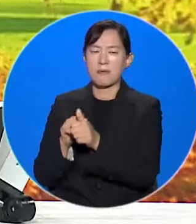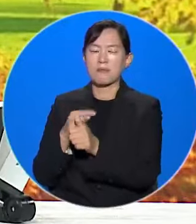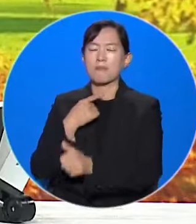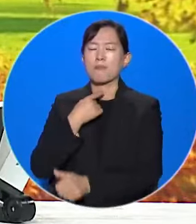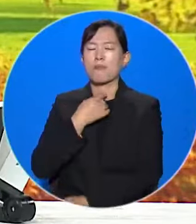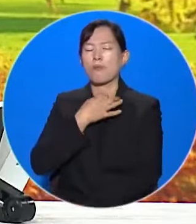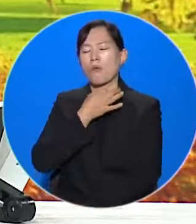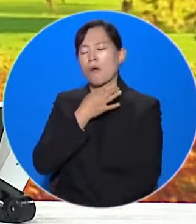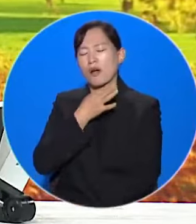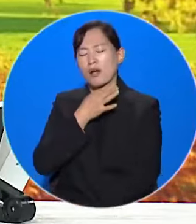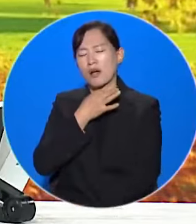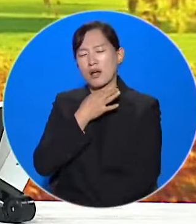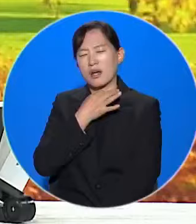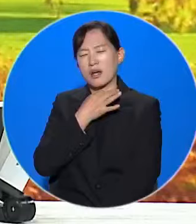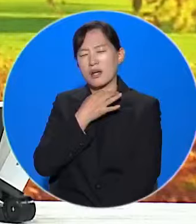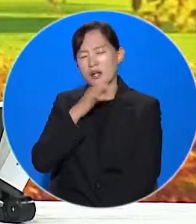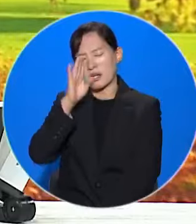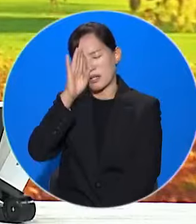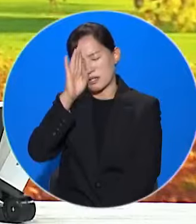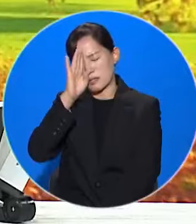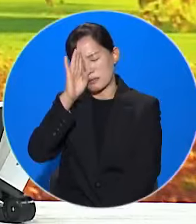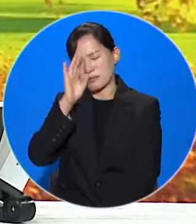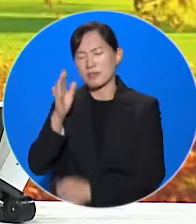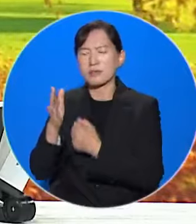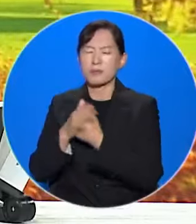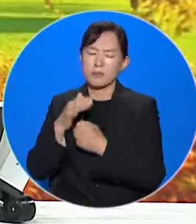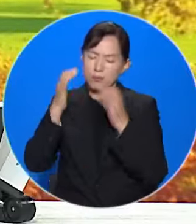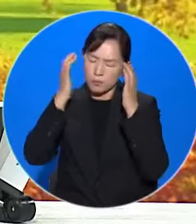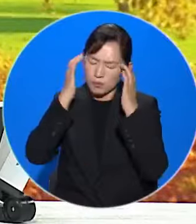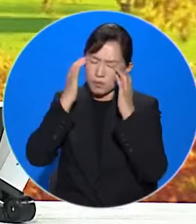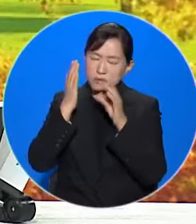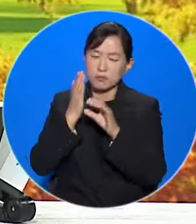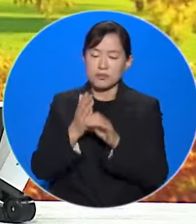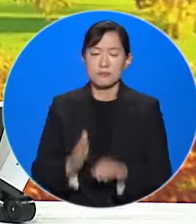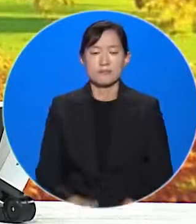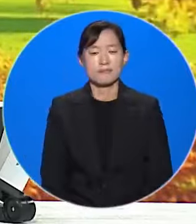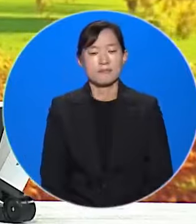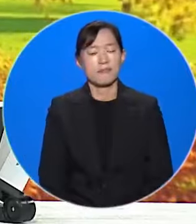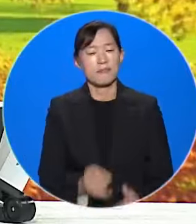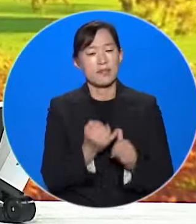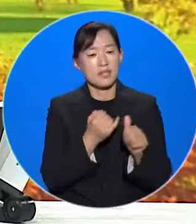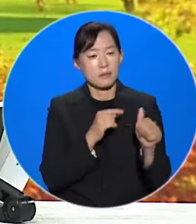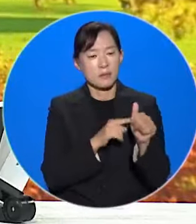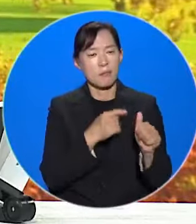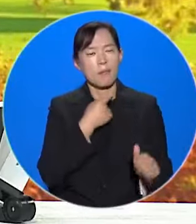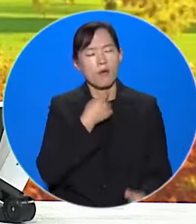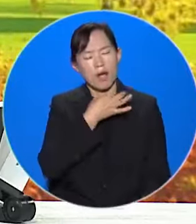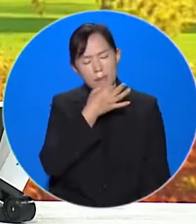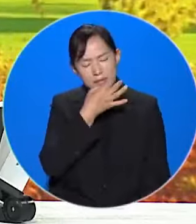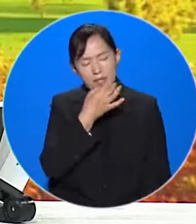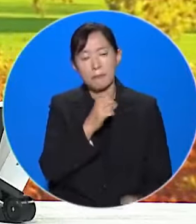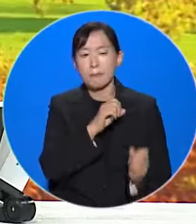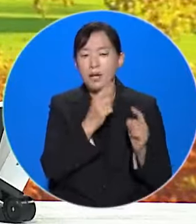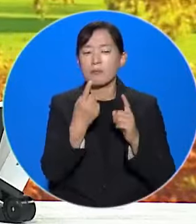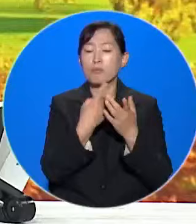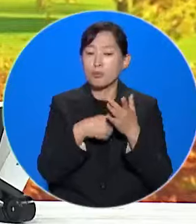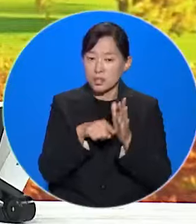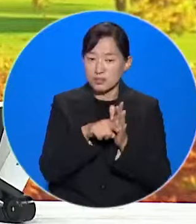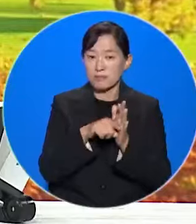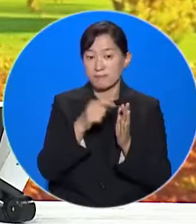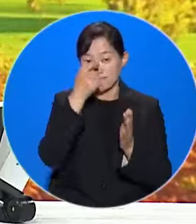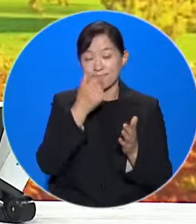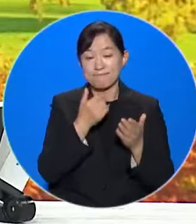고생해요. 남편분이? 네네. 그러시군요. 감기로. 그럼 남편분 목 감기 회복을 위해서 네네.